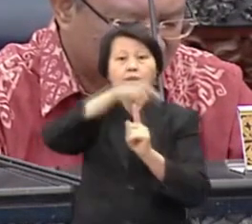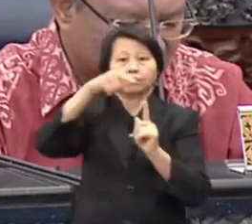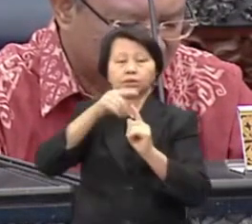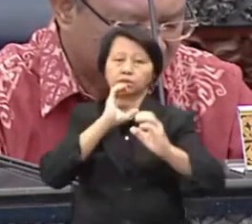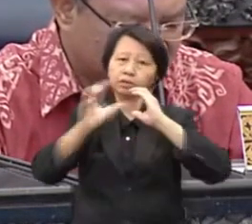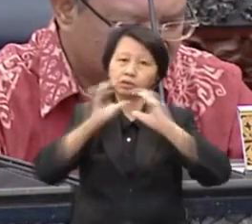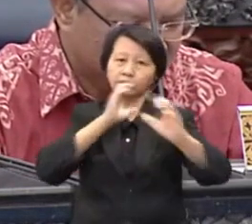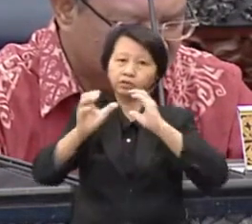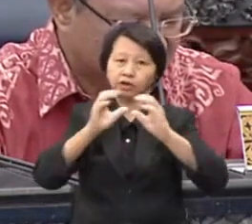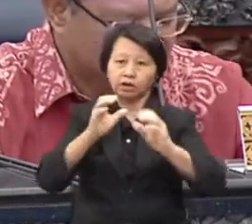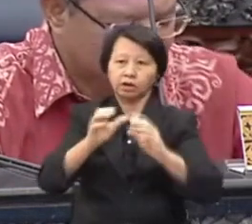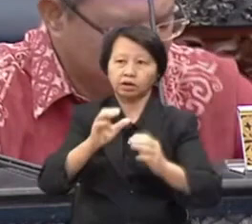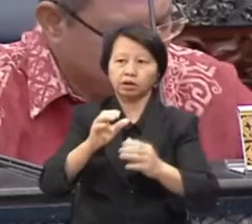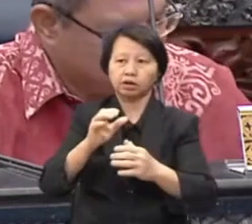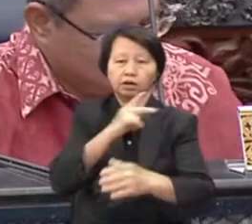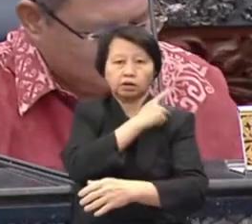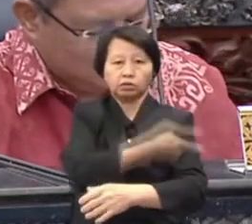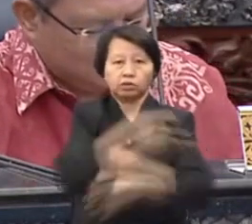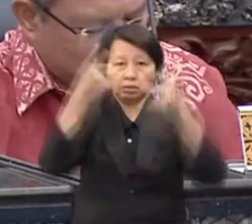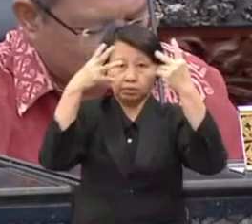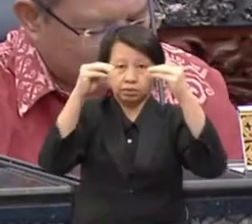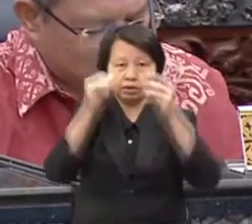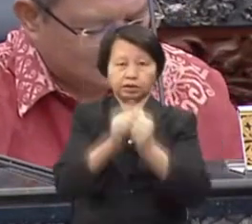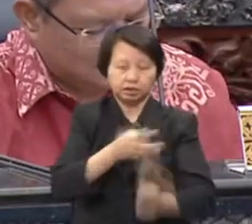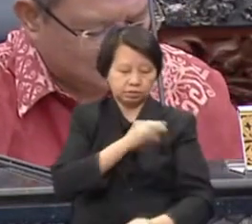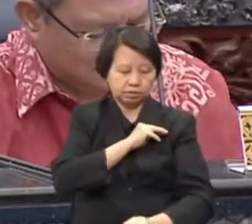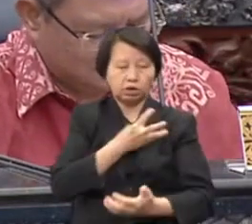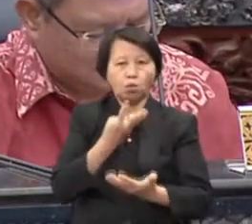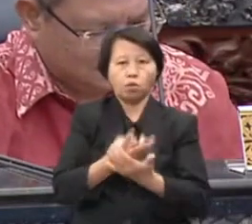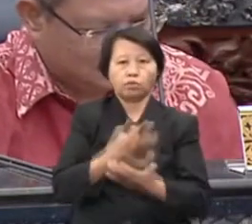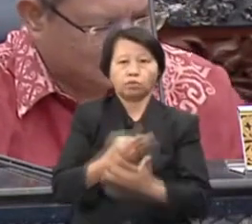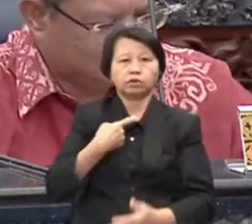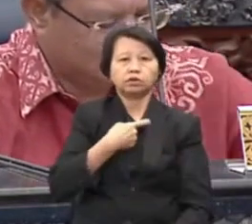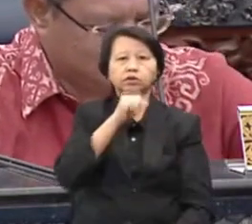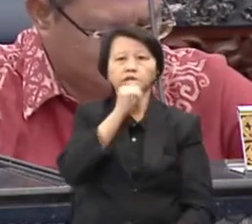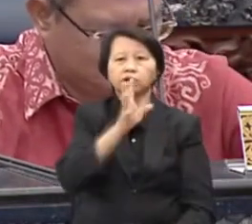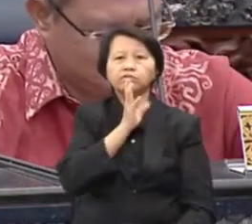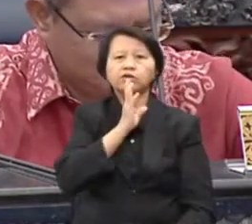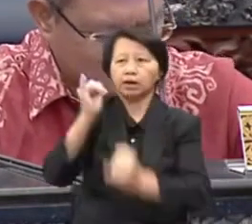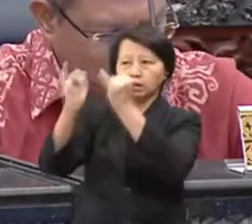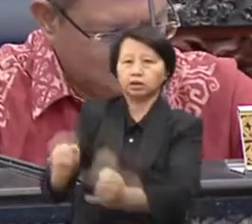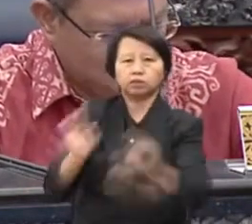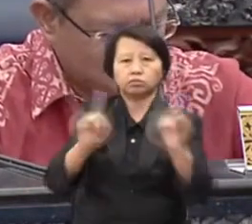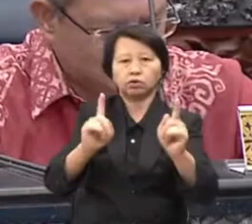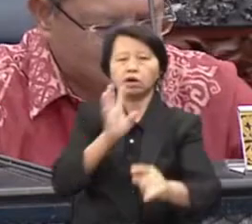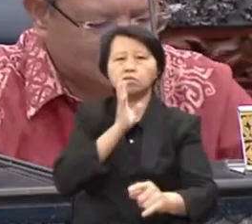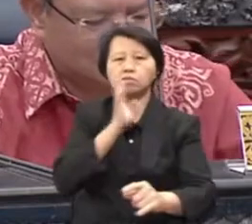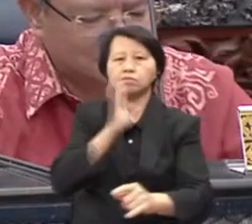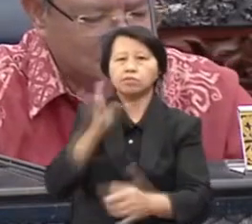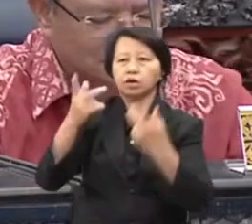bercakap tentang pemisahan kuasa Perdana Menteri dengan Menteri Keuangan kita tidak bercakap tentang individu kita tetap bercakap